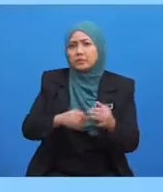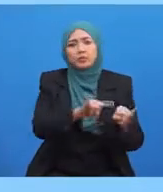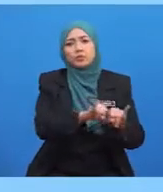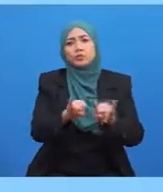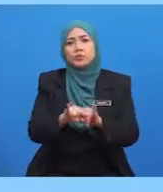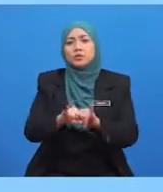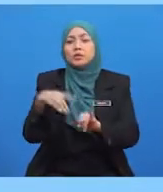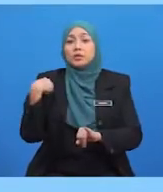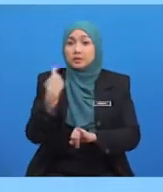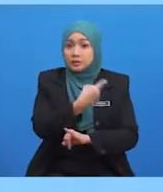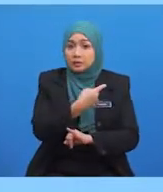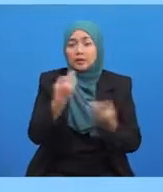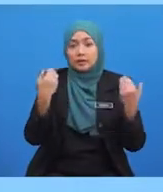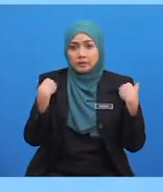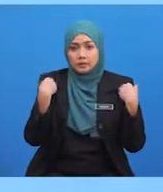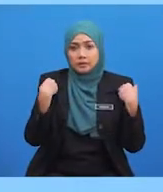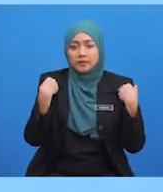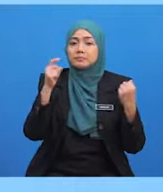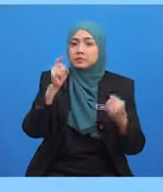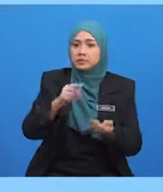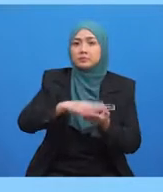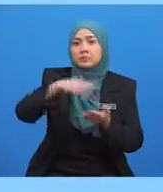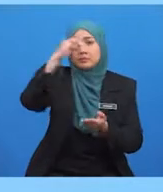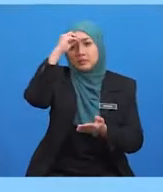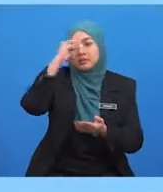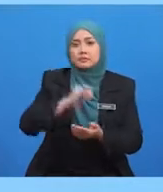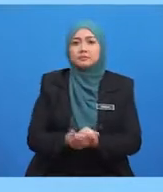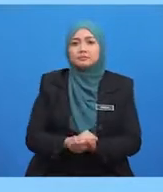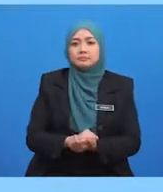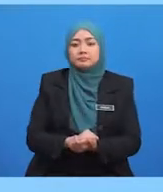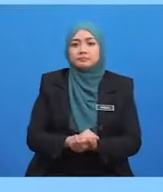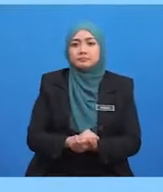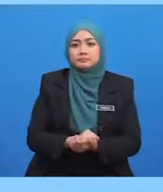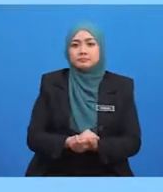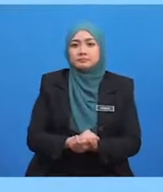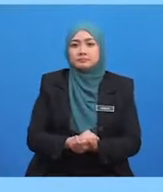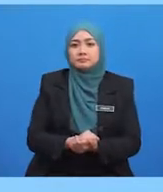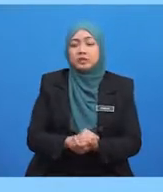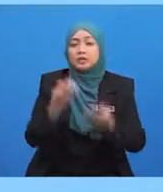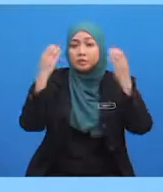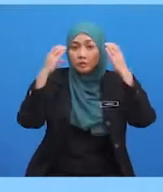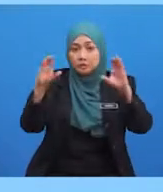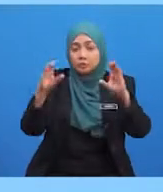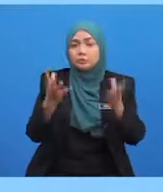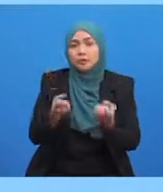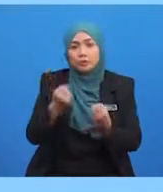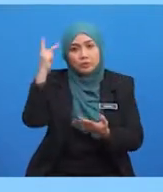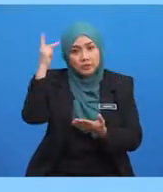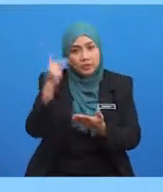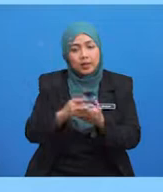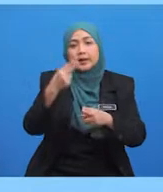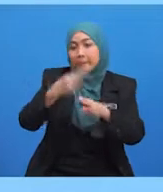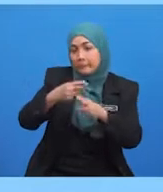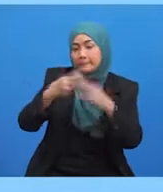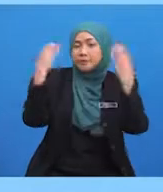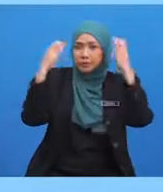perlu teruskan pembelajaran kita. Baiklah, izinkan cikgu memperkenalkan nama cikgu. Nama cikgu,